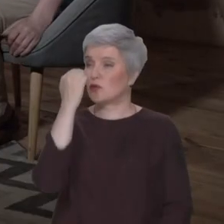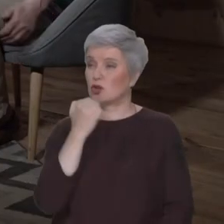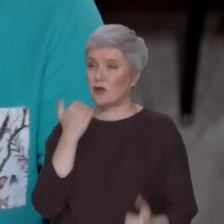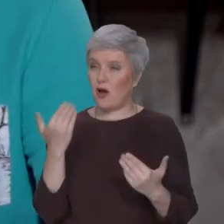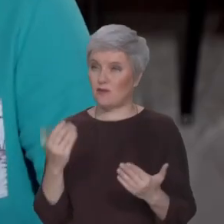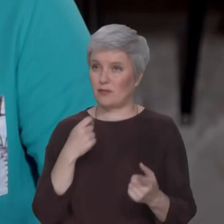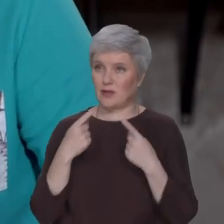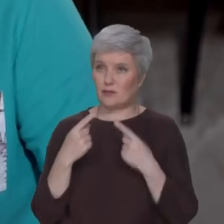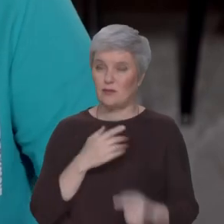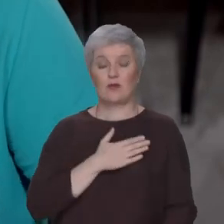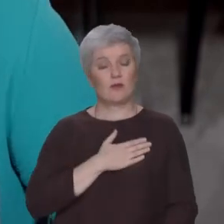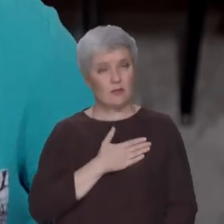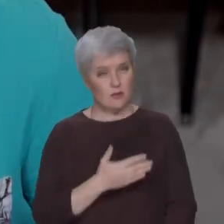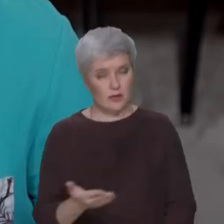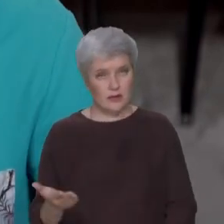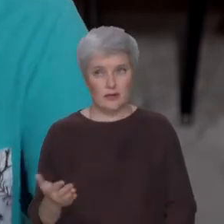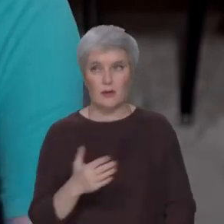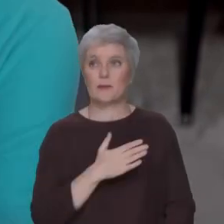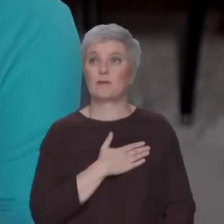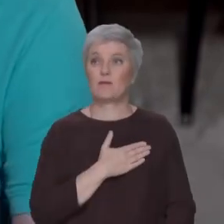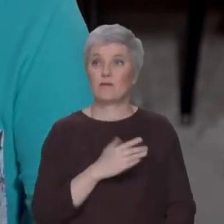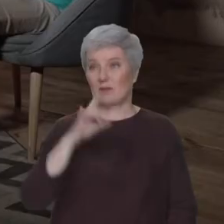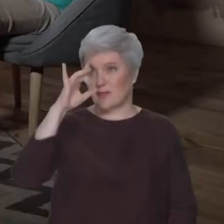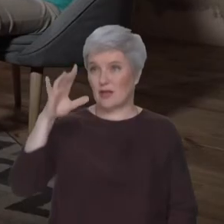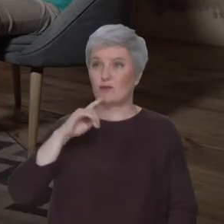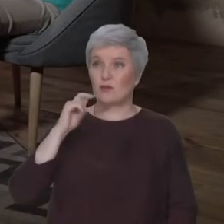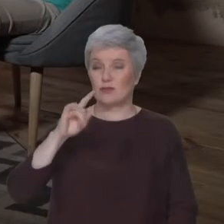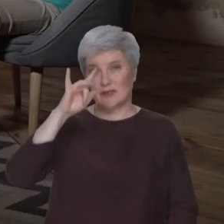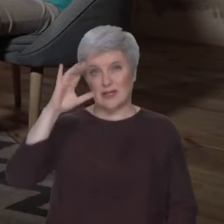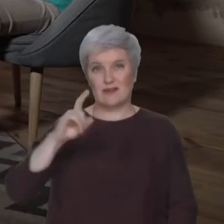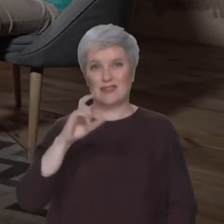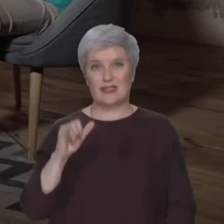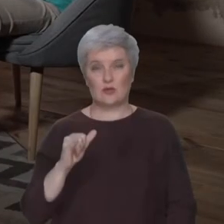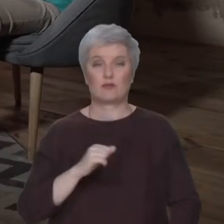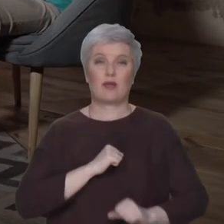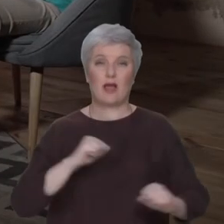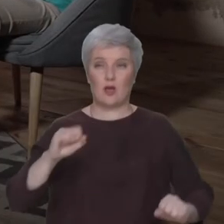розмову. Будь ласка. Будь ласка, слава Україні, слава ЗСУ. Героям слава.